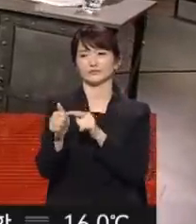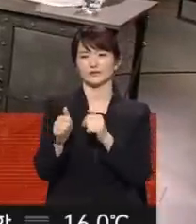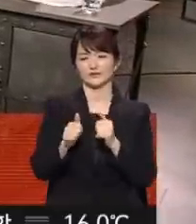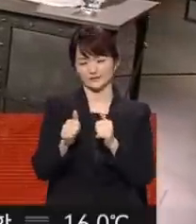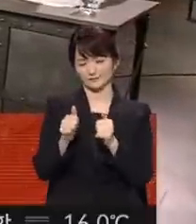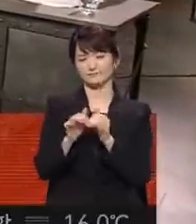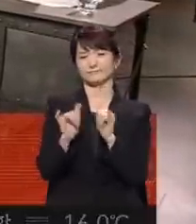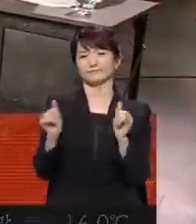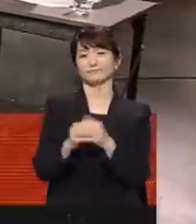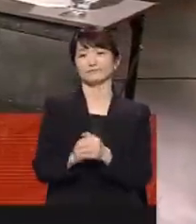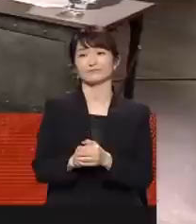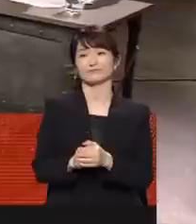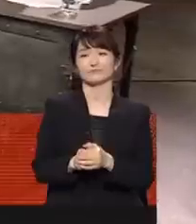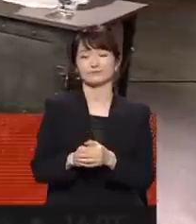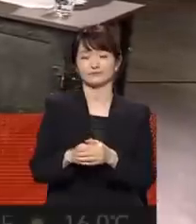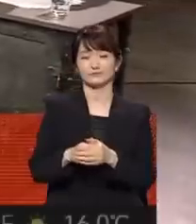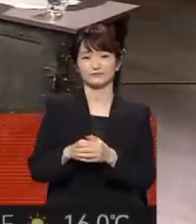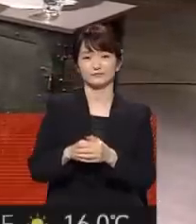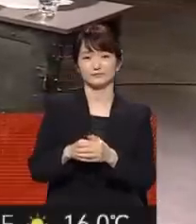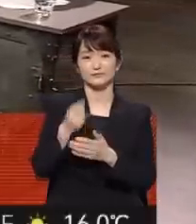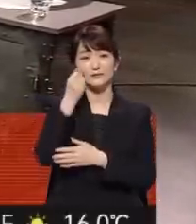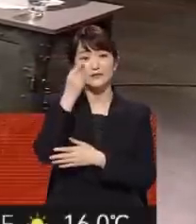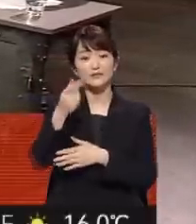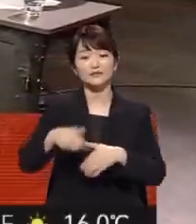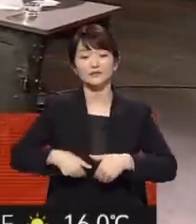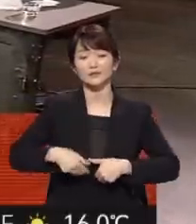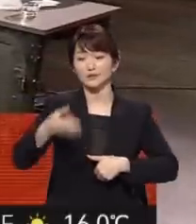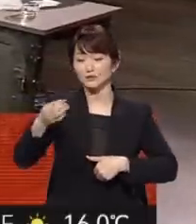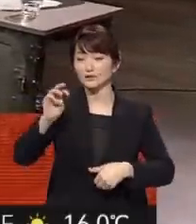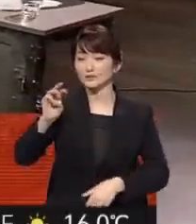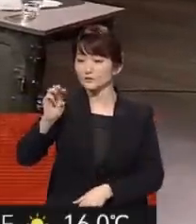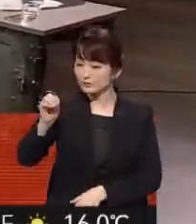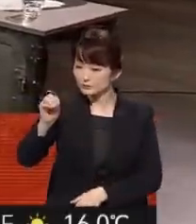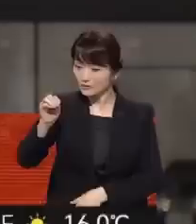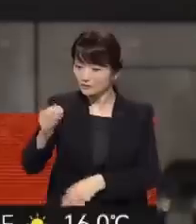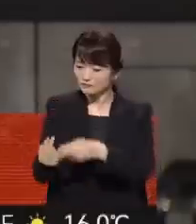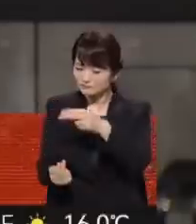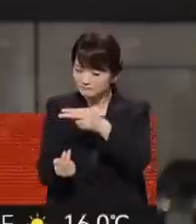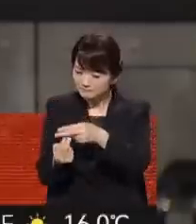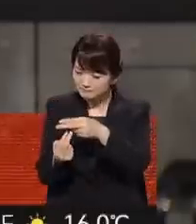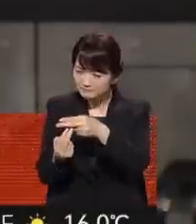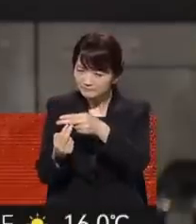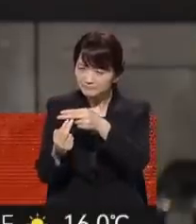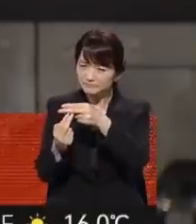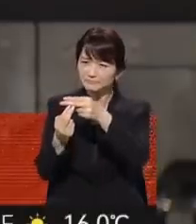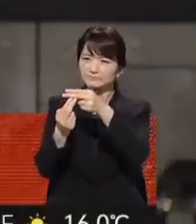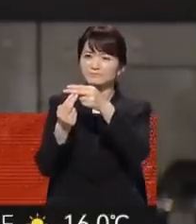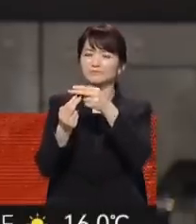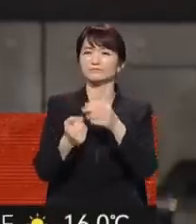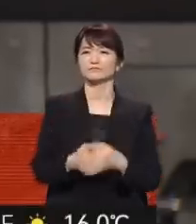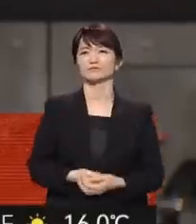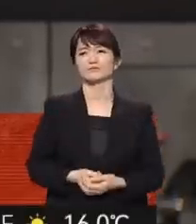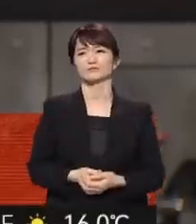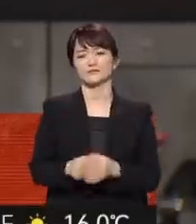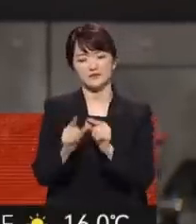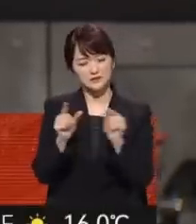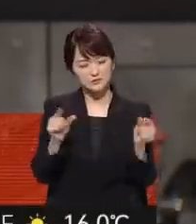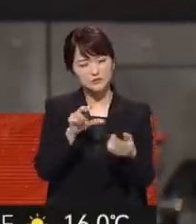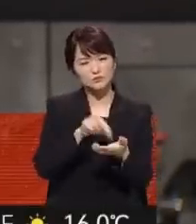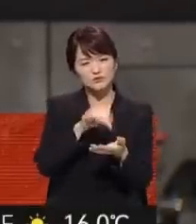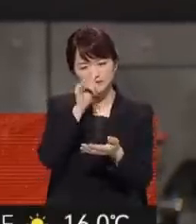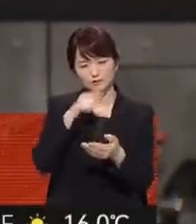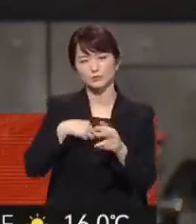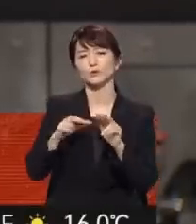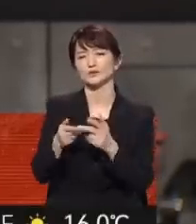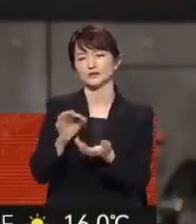분이네요. 30만 원 용돈 가지고 300만을 모았다고 한다면 수년간 모았었습니다. 그 모한 걸 가지고 제 약간 문제가 있어요. 본인이 쓴다고